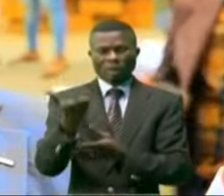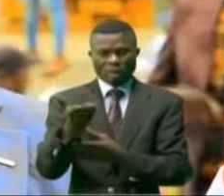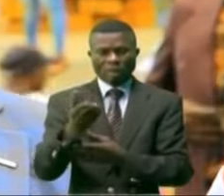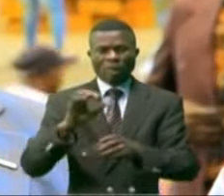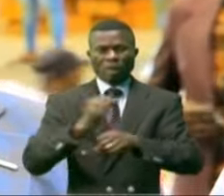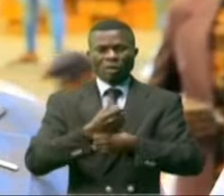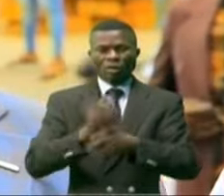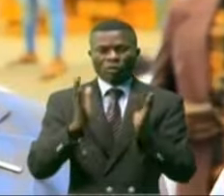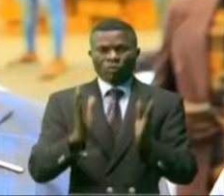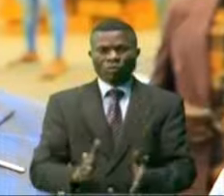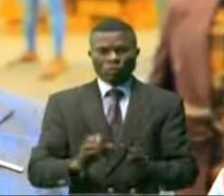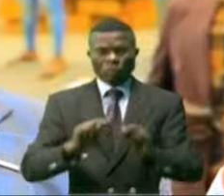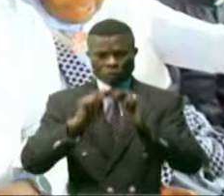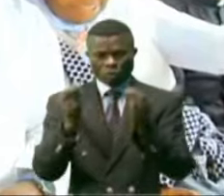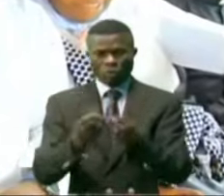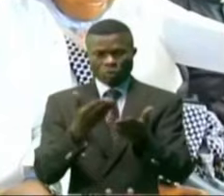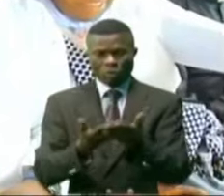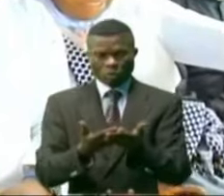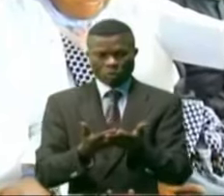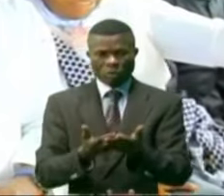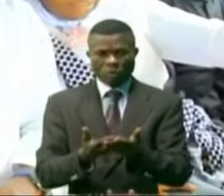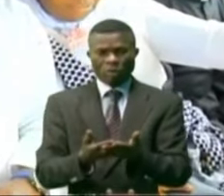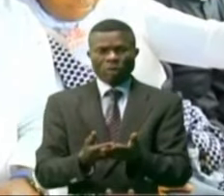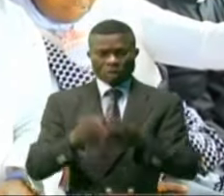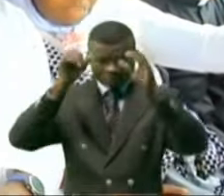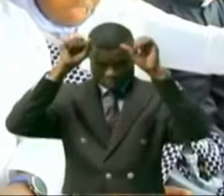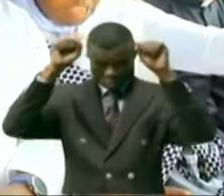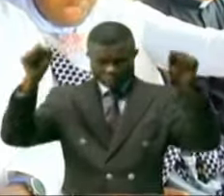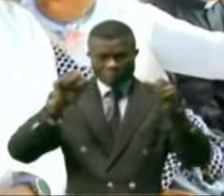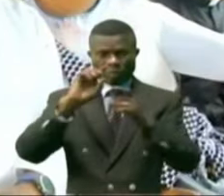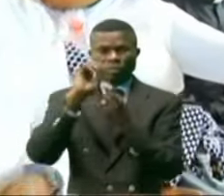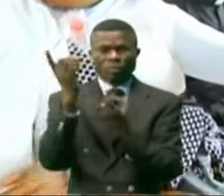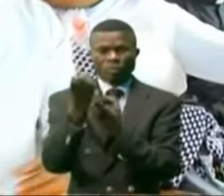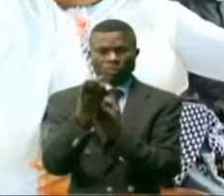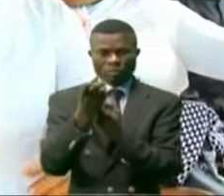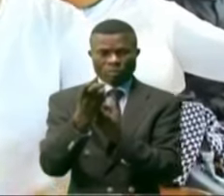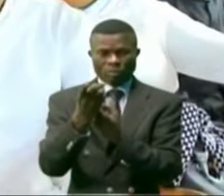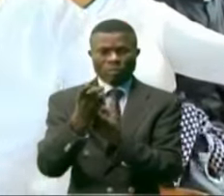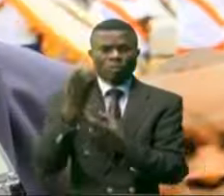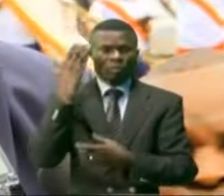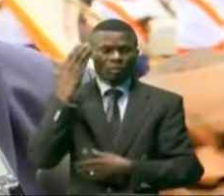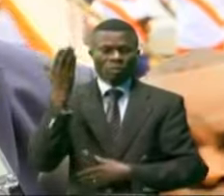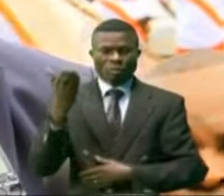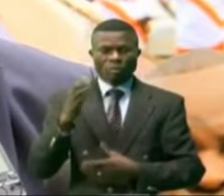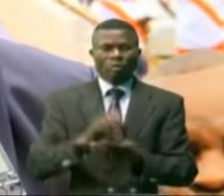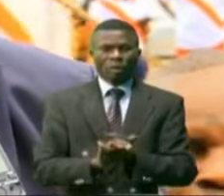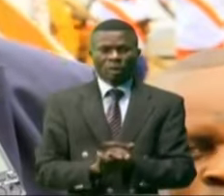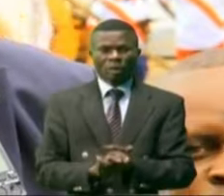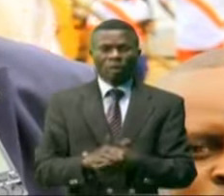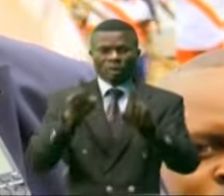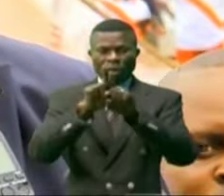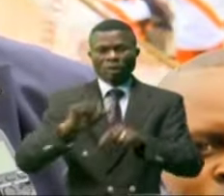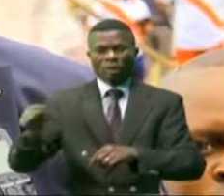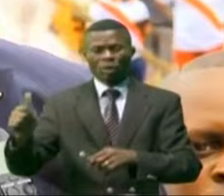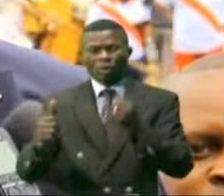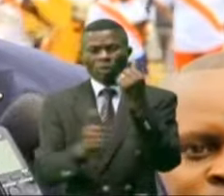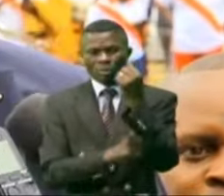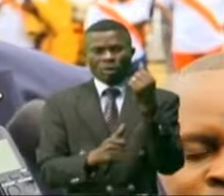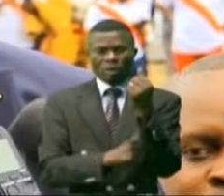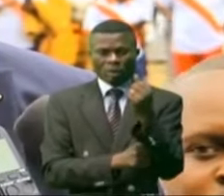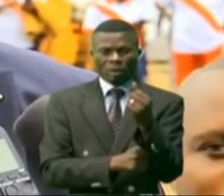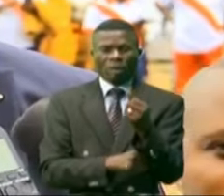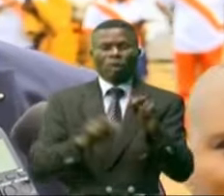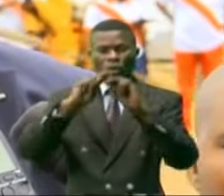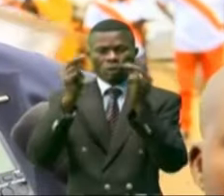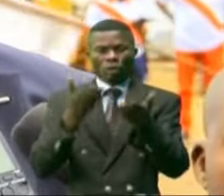fondateur de ce groupe, Elias Duba Django, du président diocésain du groupe Saint-Alexis, Roger Ounega, et des autres membres actifs du même